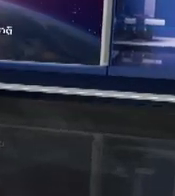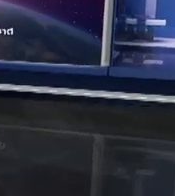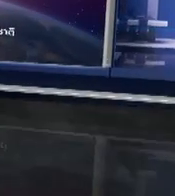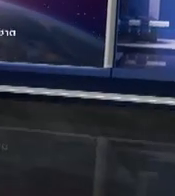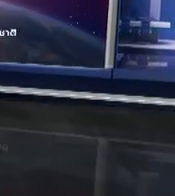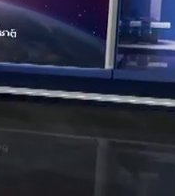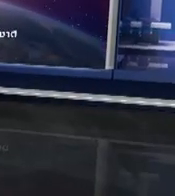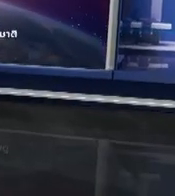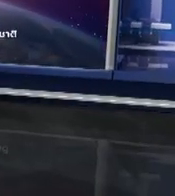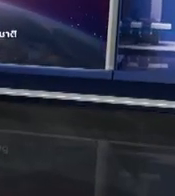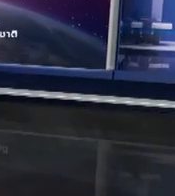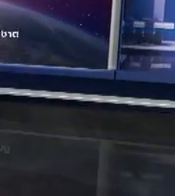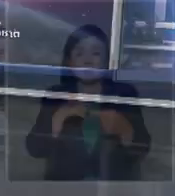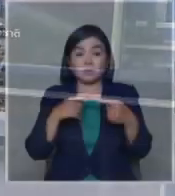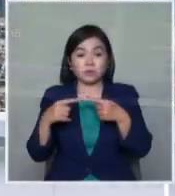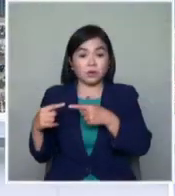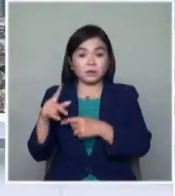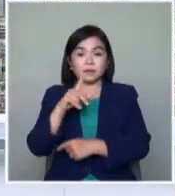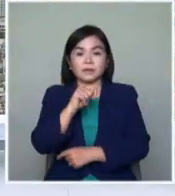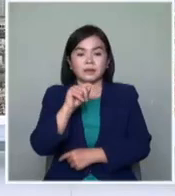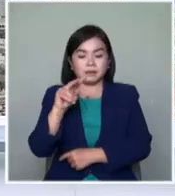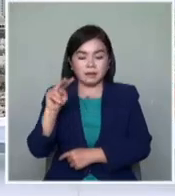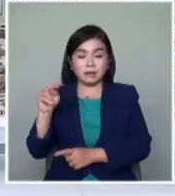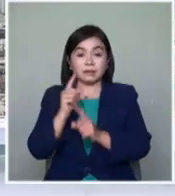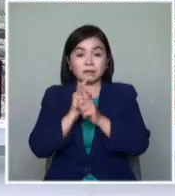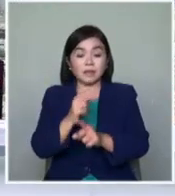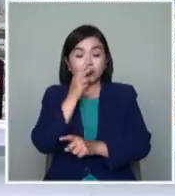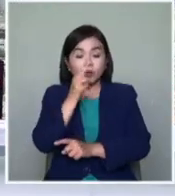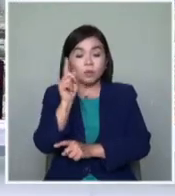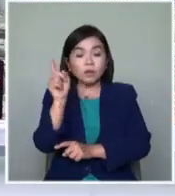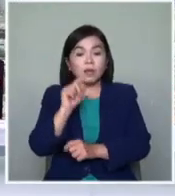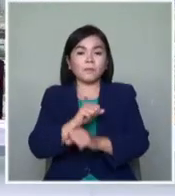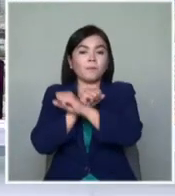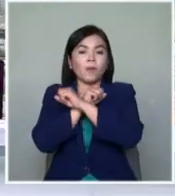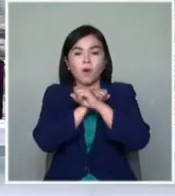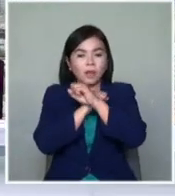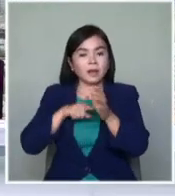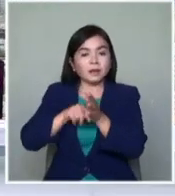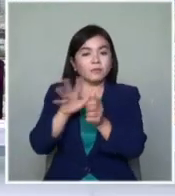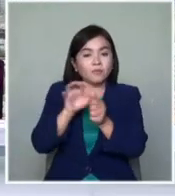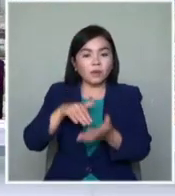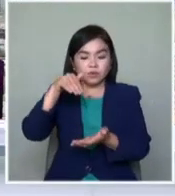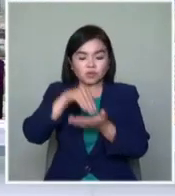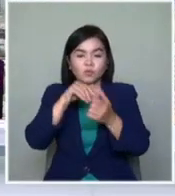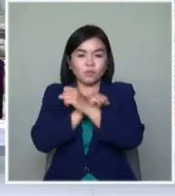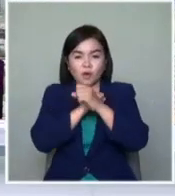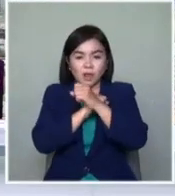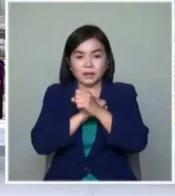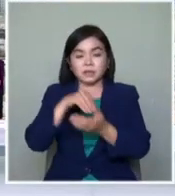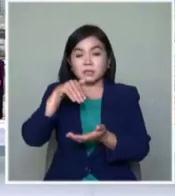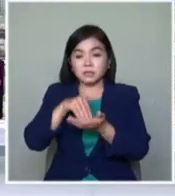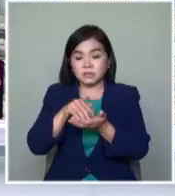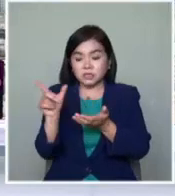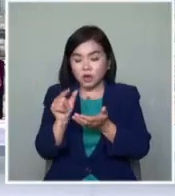12:08 กลับมาอยู่ได้กันต่อในทีนเอ็นข่าวเที่ยงค่ะมาติดตามกันนะคะวันนี้ศูนย์บริหารสถานการณ์โควิด -19 หรือว่าสบคค่ะรายงานจำนว